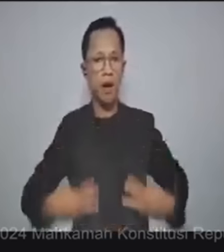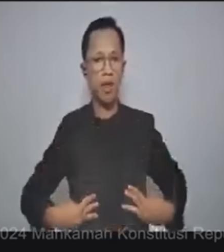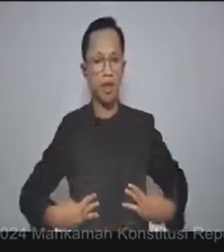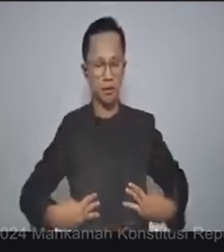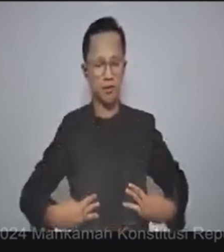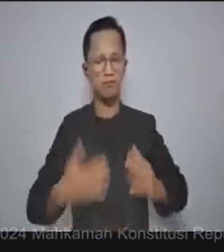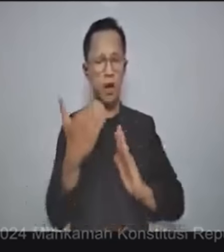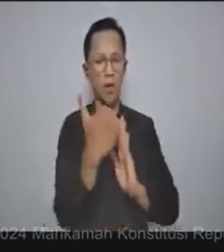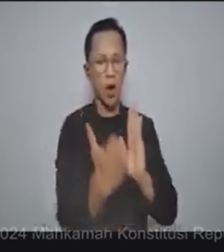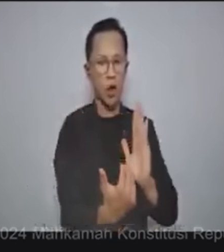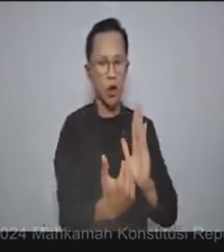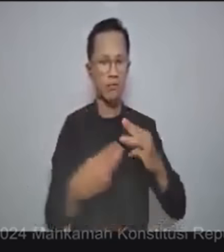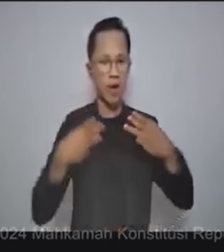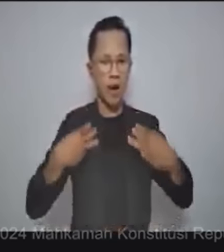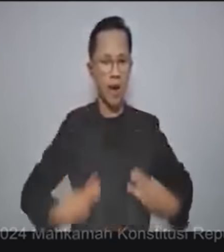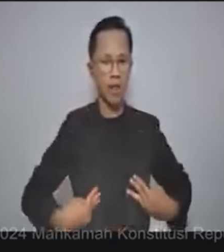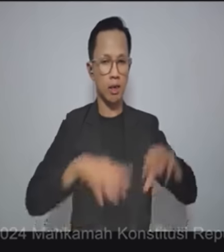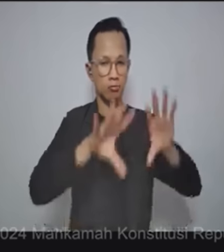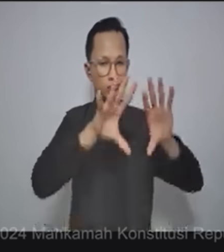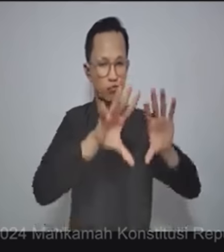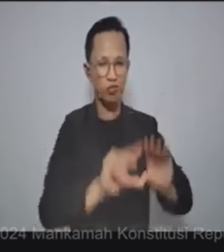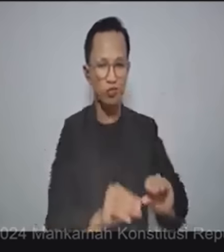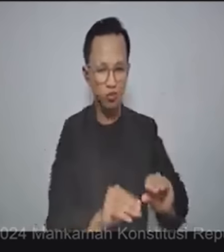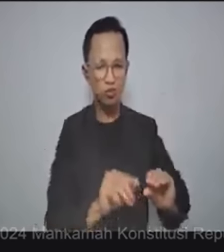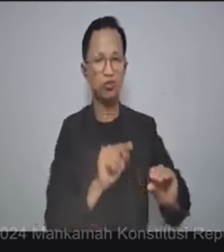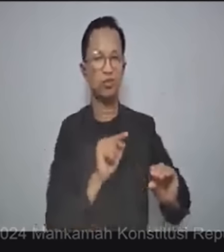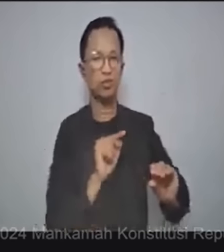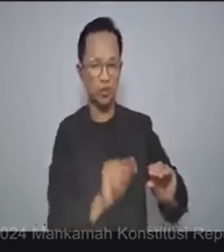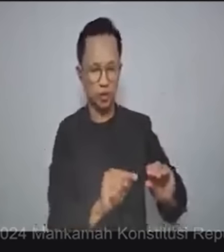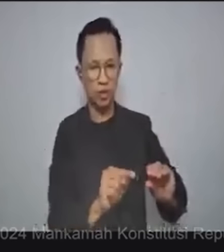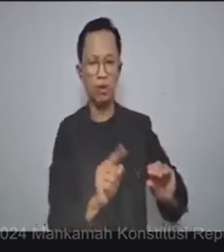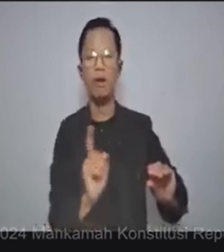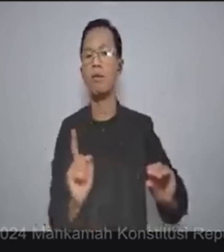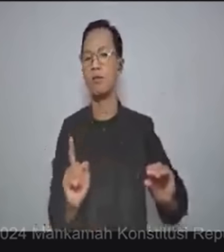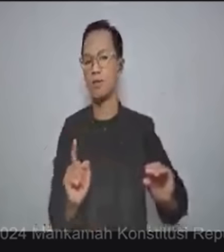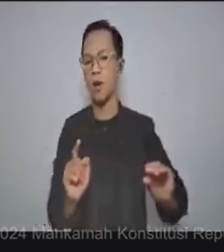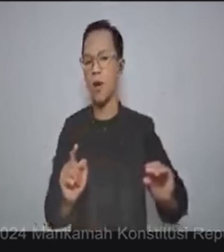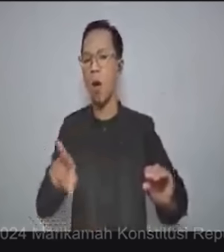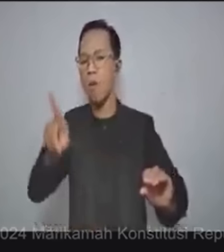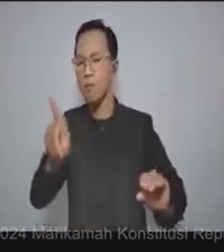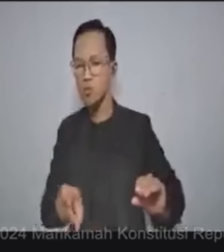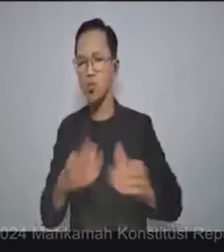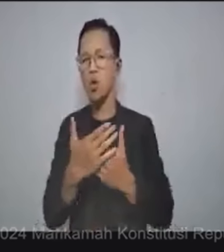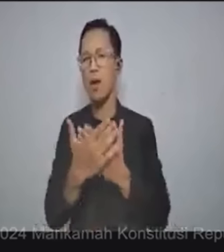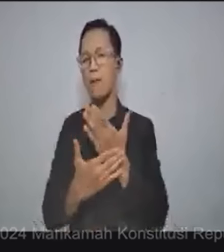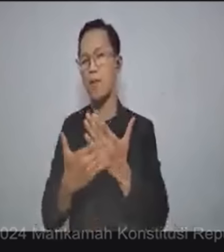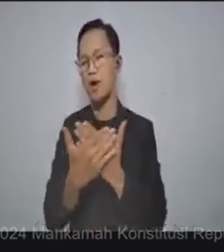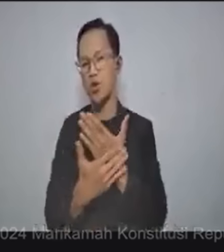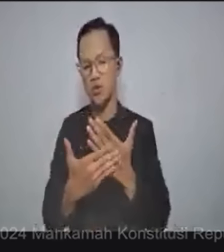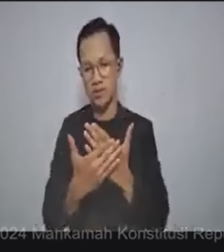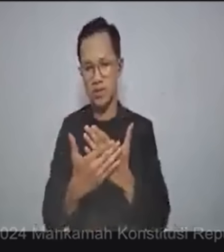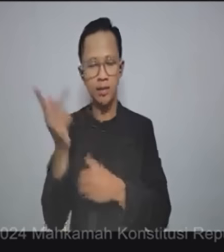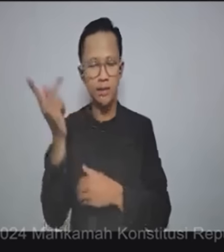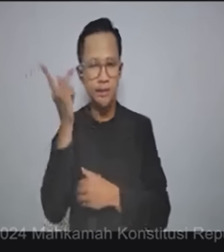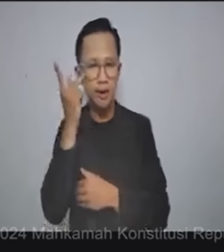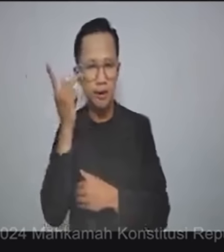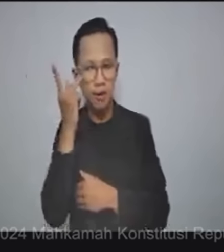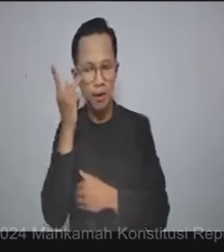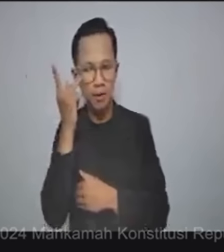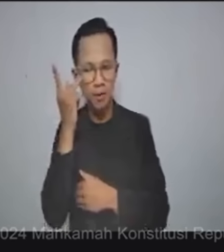negara menjadi mustabab perlu adanya kepedulian akan Pentingnya menjaga keseimbangan antara penegakan